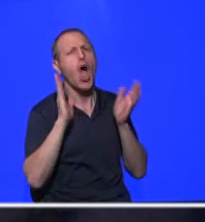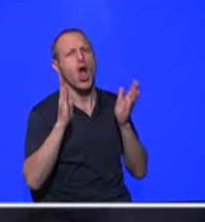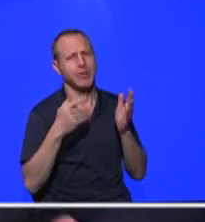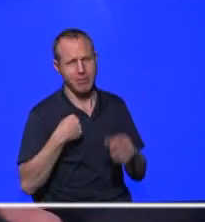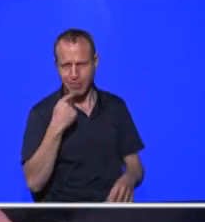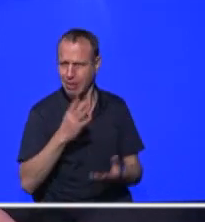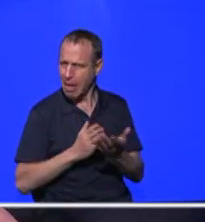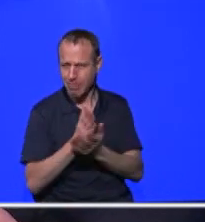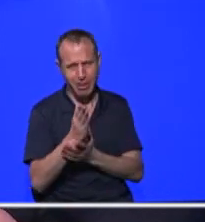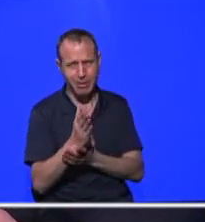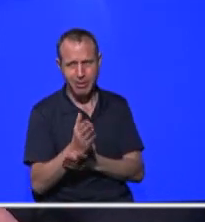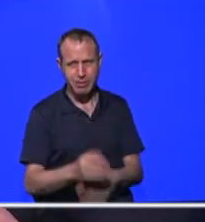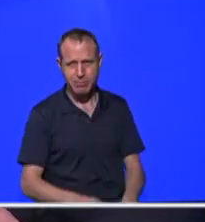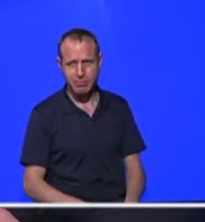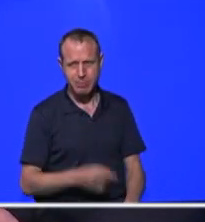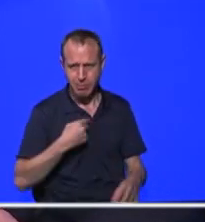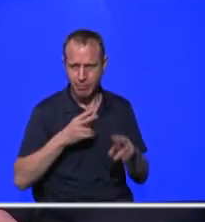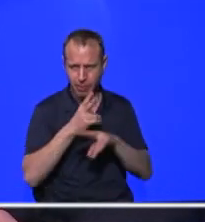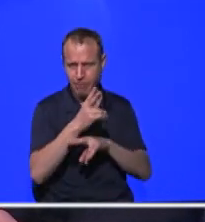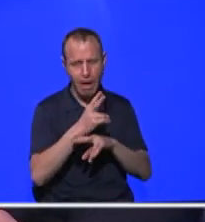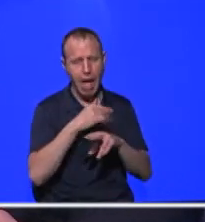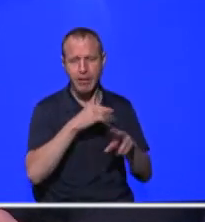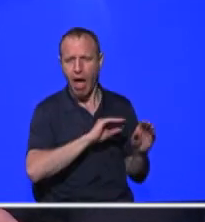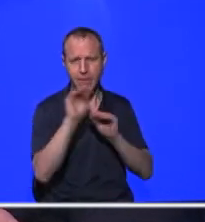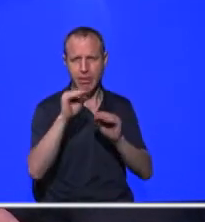אני אגיד לך את האמת, אני עברתי כרגע דירה,